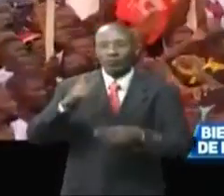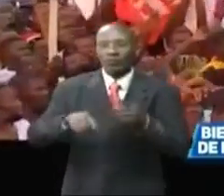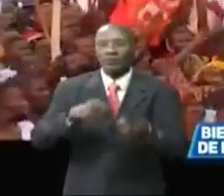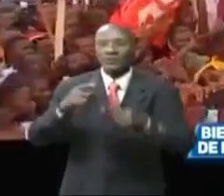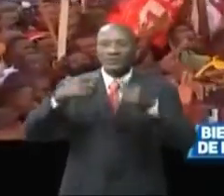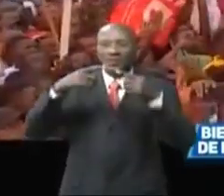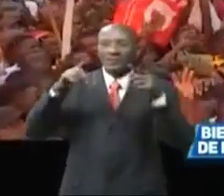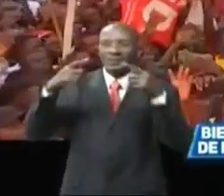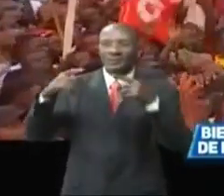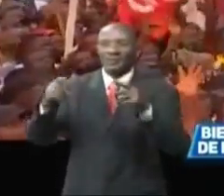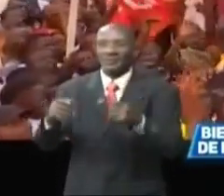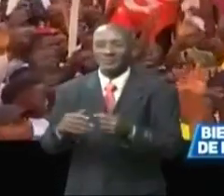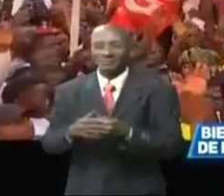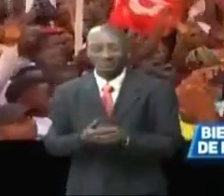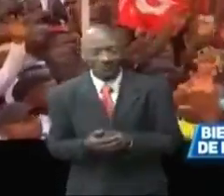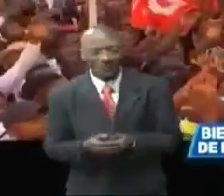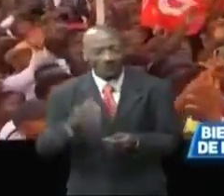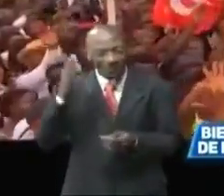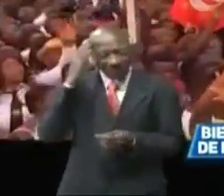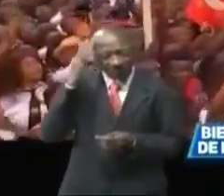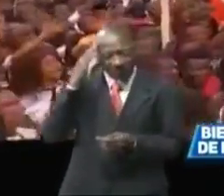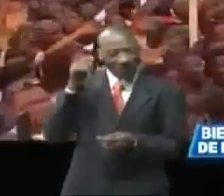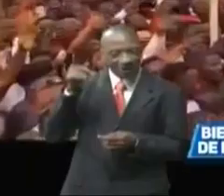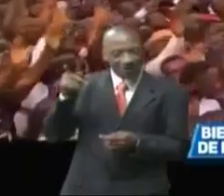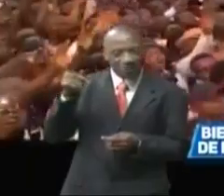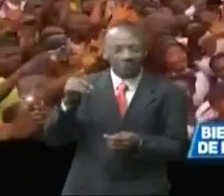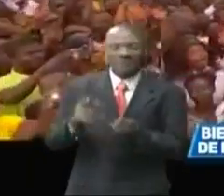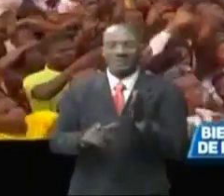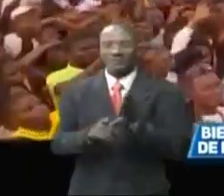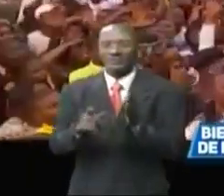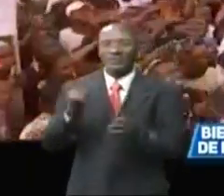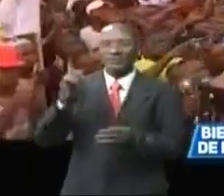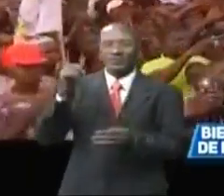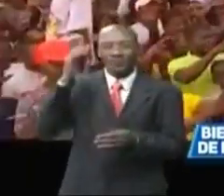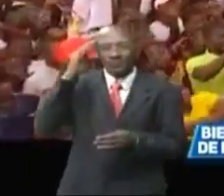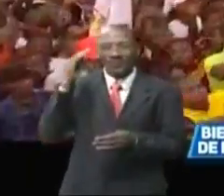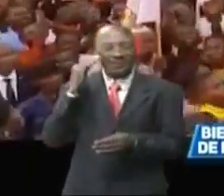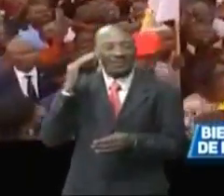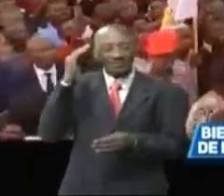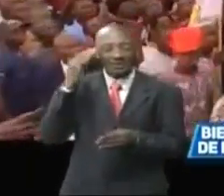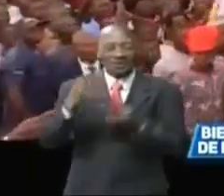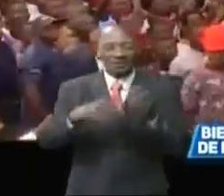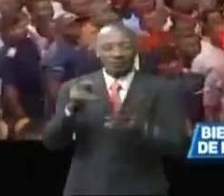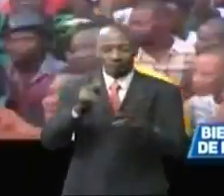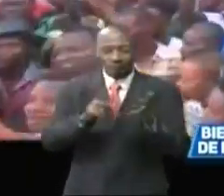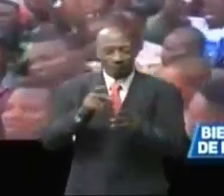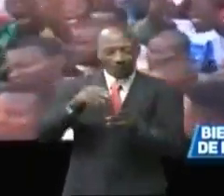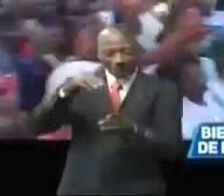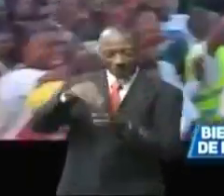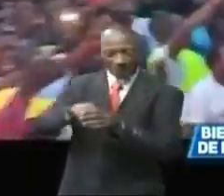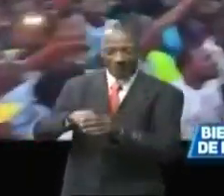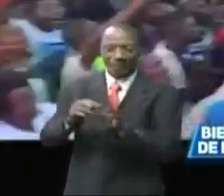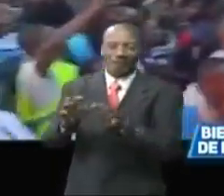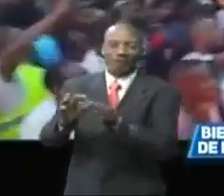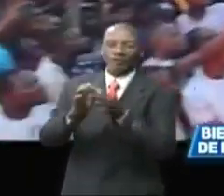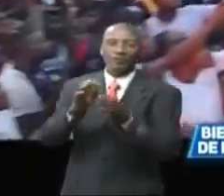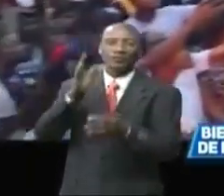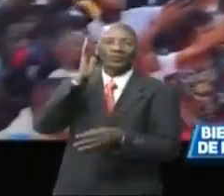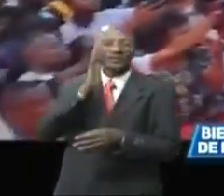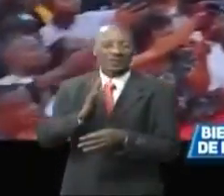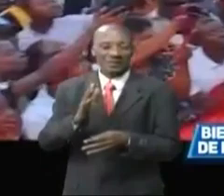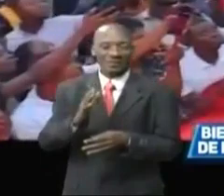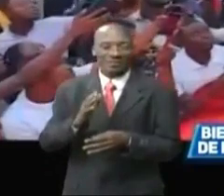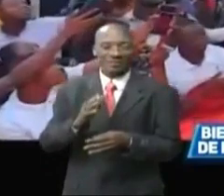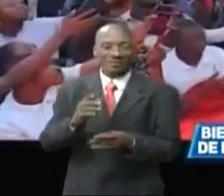l'Union sacrée, les agents publics de l'État ont surabondé pour écouter le discours du VPM Jean-Pierre Liaou. Le patron de l'administration